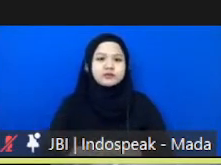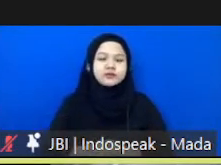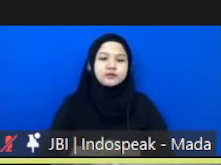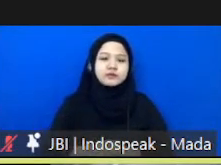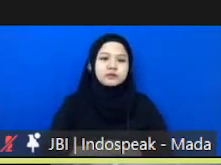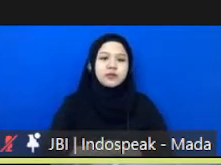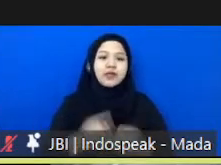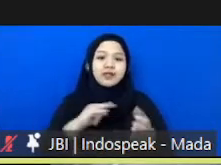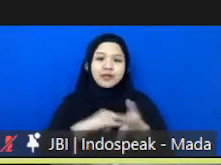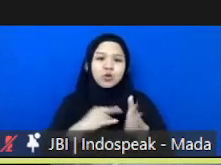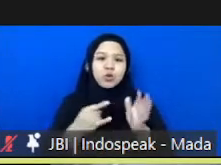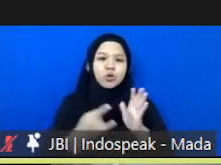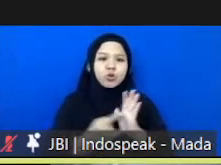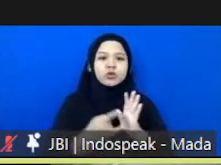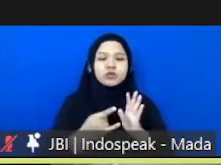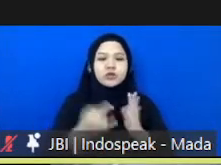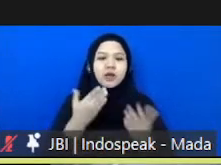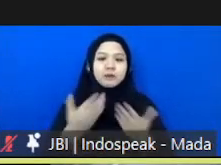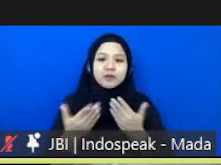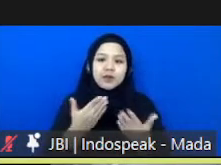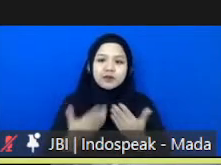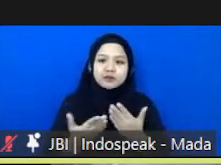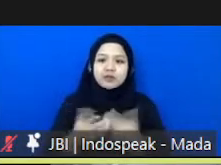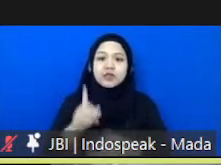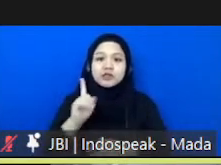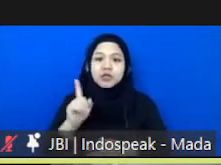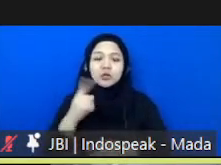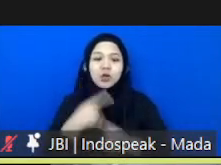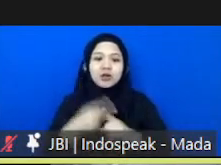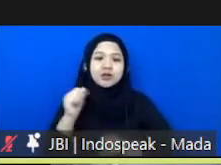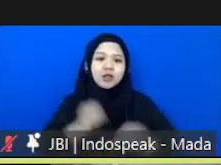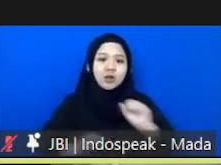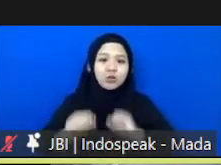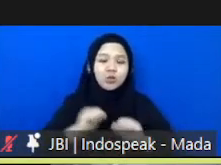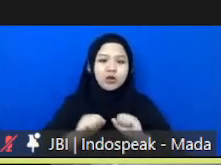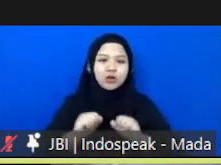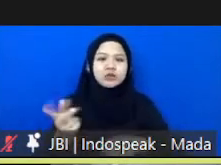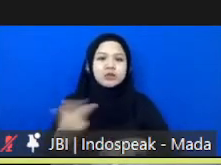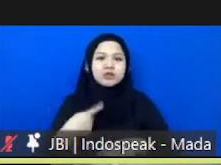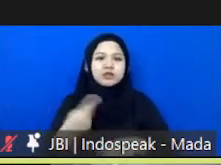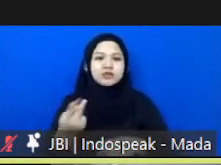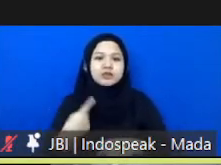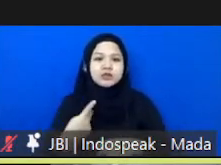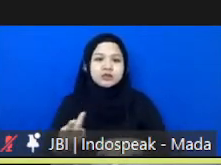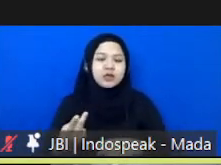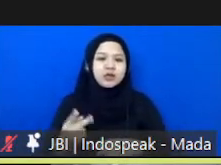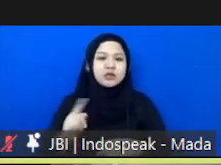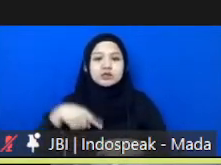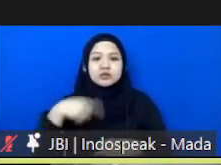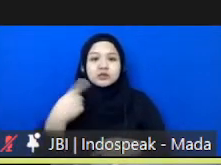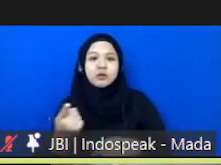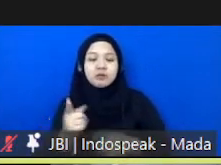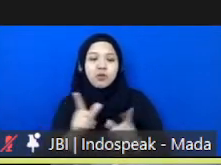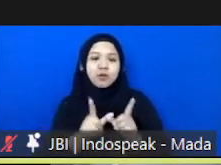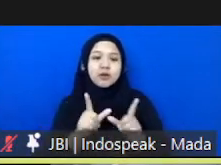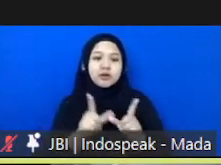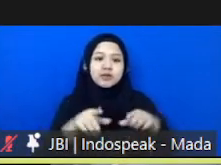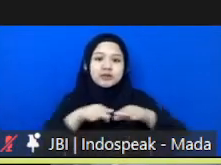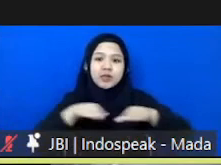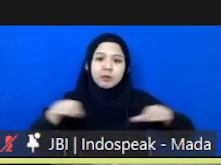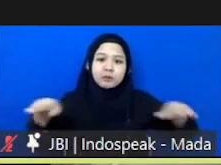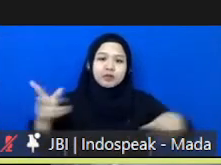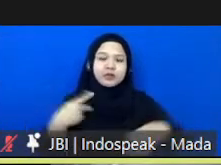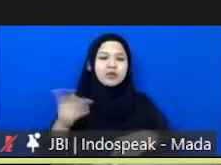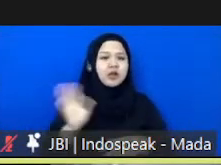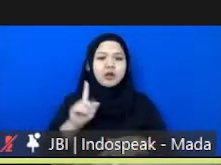Ini teknologi yang one shot application. Jadi sekali dilakukan itu kita sampai Wolbachia stabil di situ, kita nggak perlu